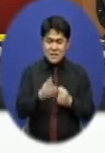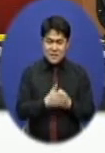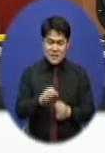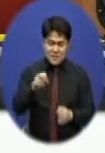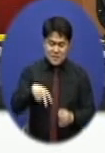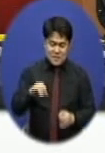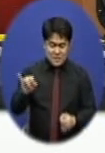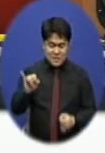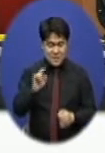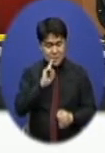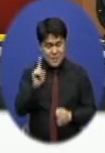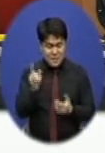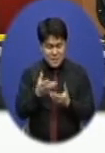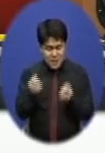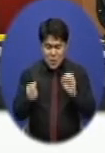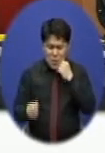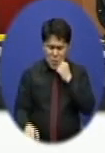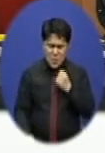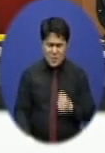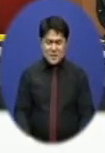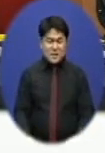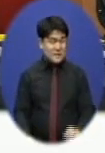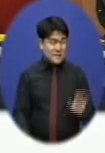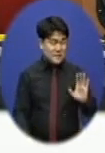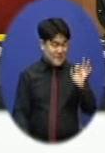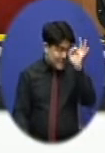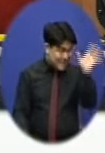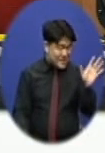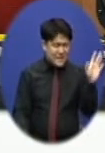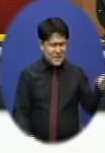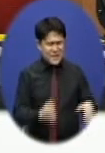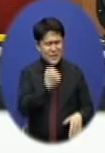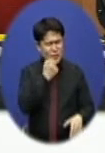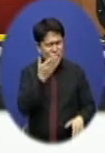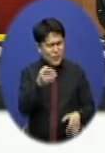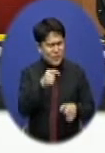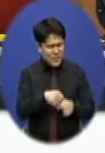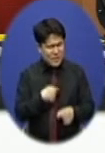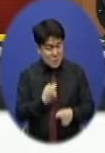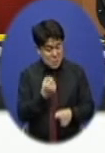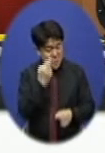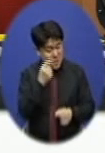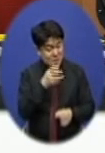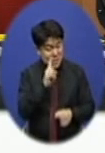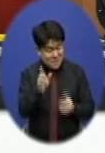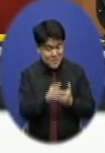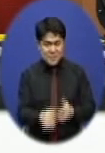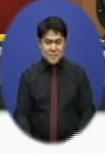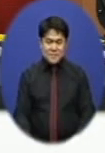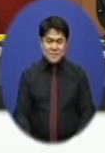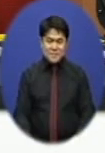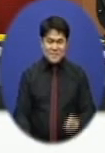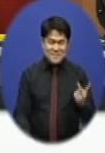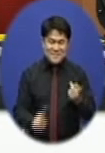잘 발음을 군다고 하지만. 아, 일부러 틀려드린 거예요. 네. 아까부터 그 데뷔 잠깐 봤는데 네. 네. 네. 두 분이